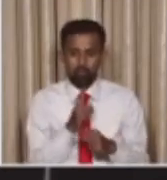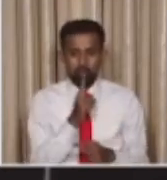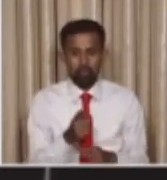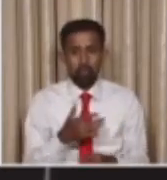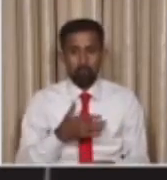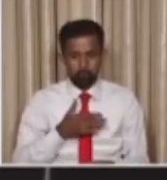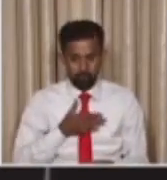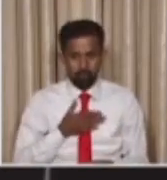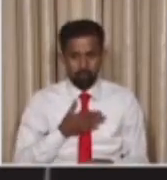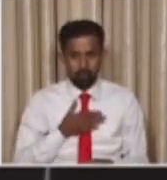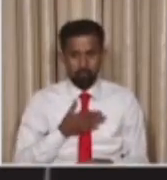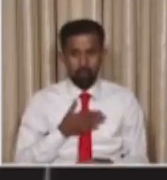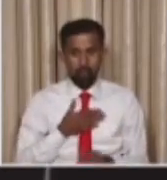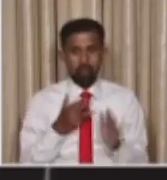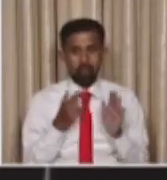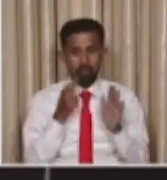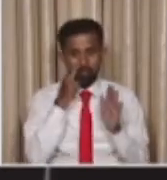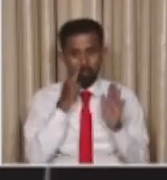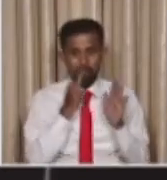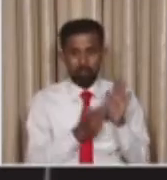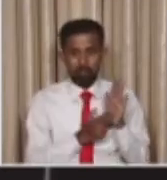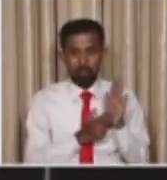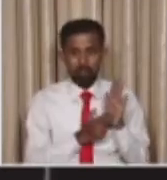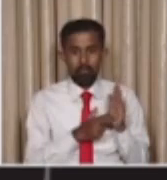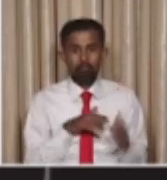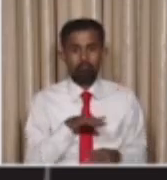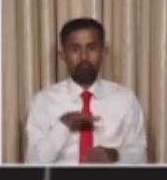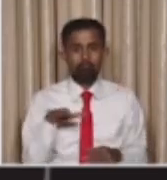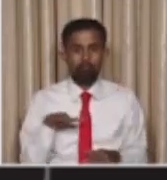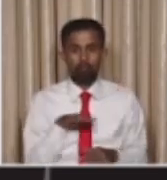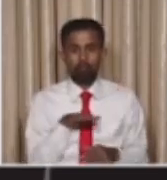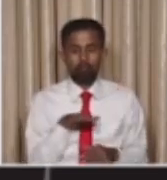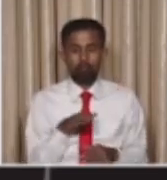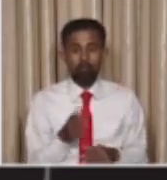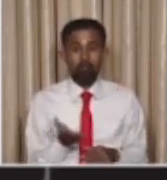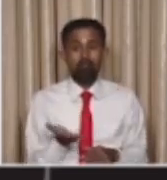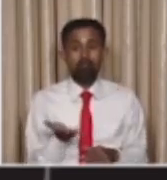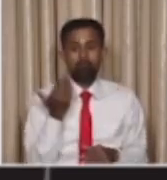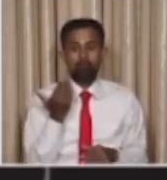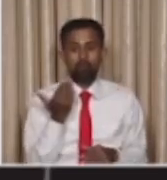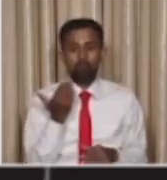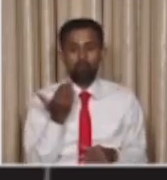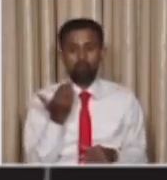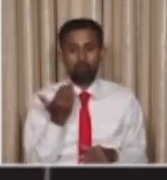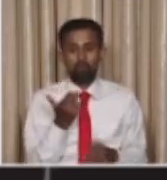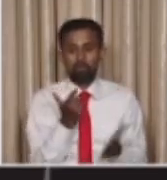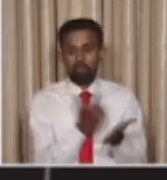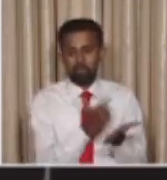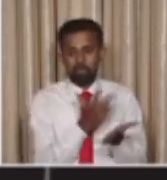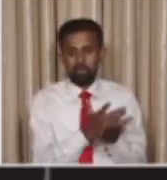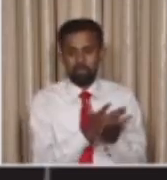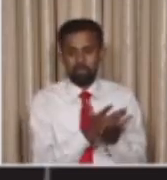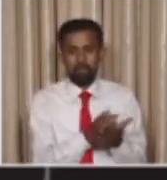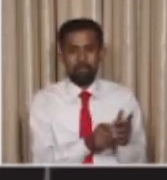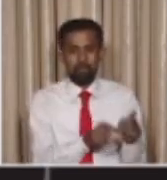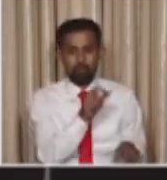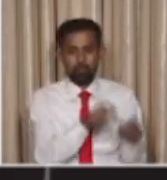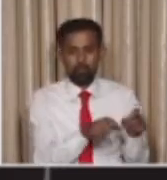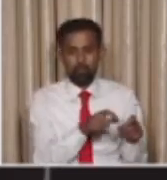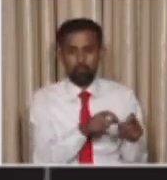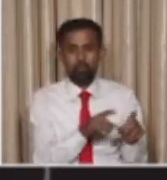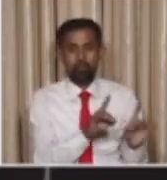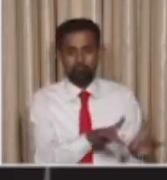මගේ ආසනේ මීගමුව බල ප්‍රදේශයේ වැඩි හරියක් ඉන්නේ එක පැත්තකින් ධීවර කර්මාන්තය නියලන අය, ඒට